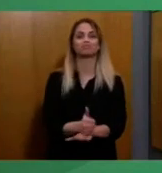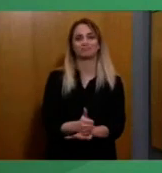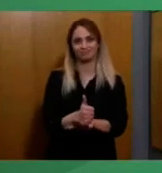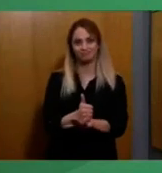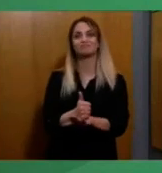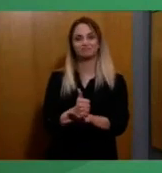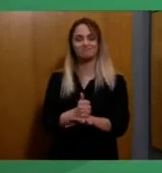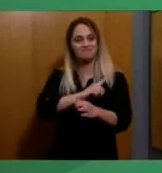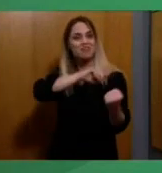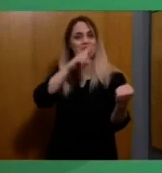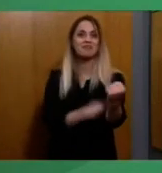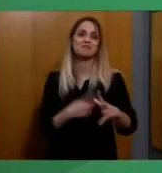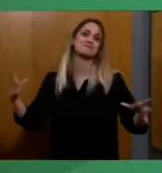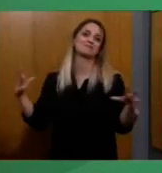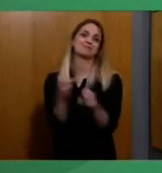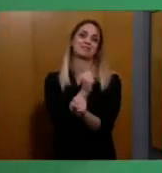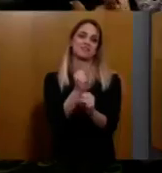του κύριου Μητσοτάκη.